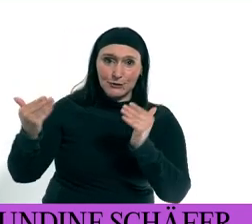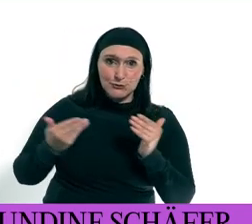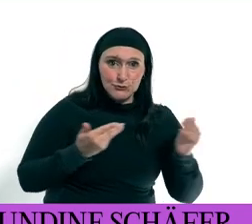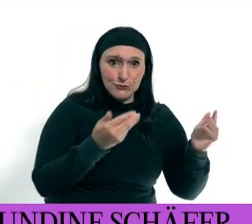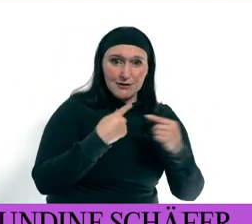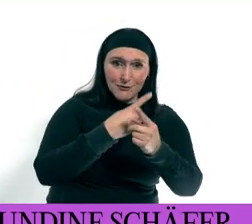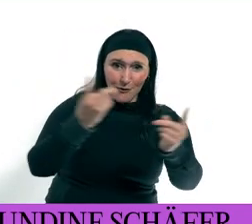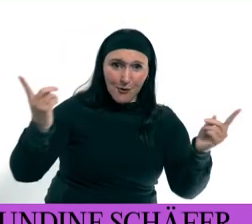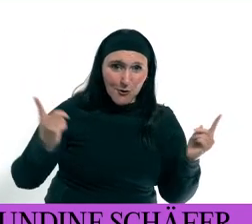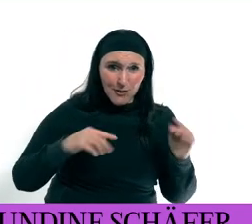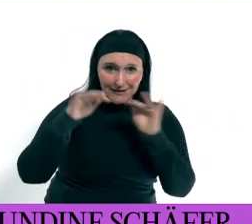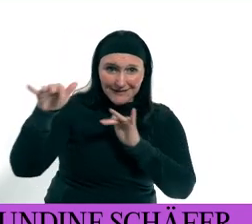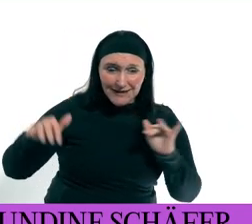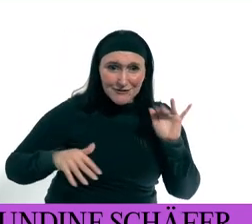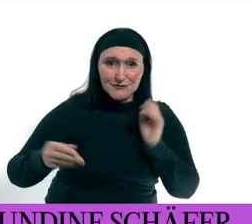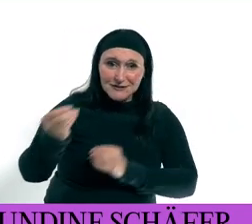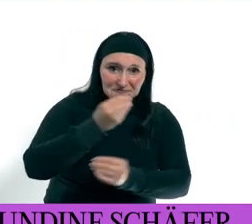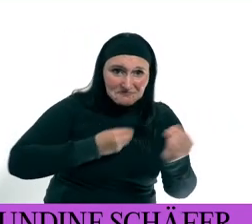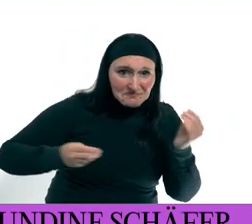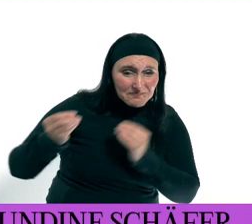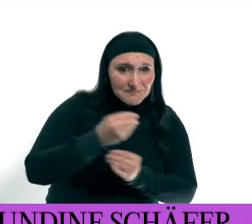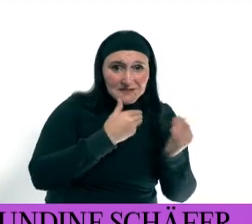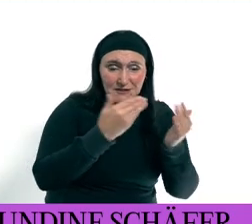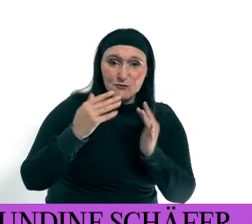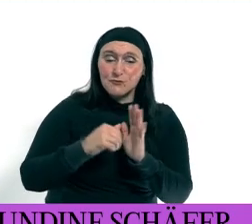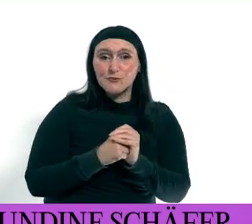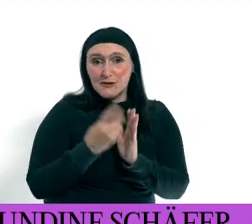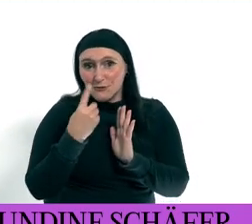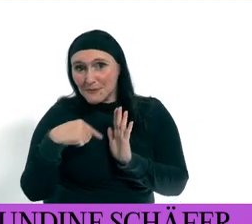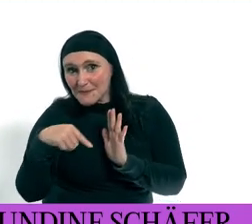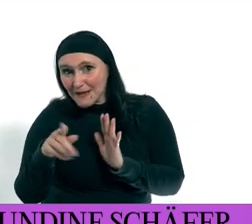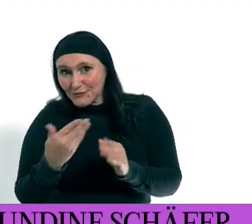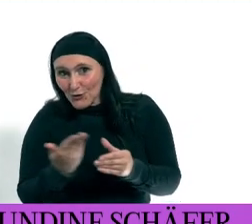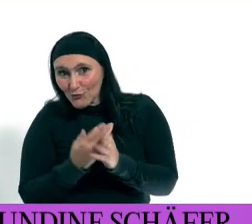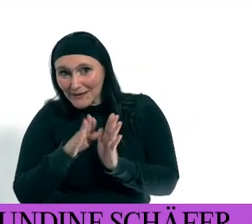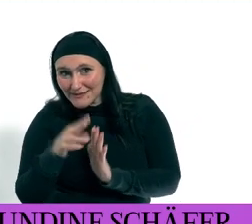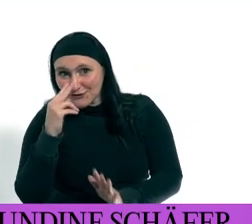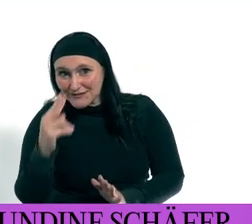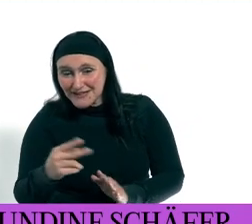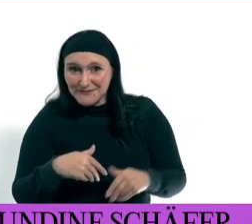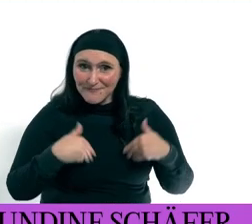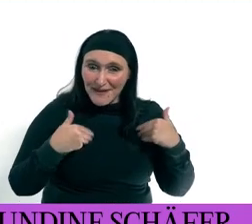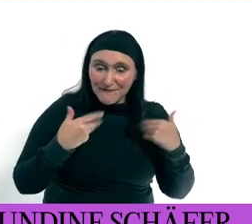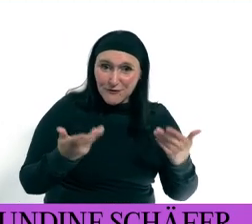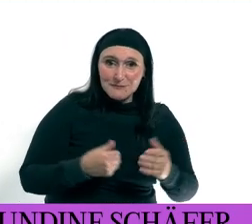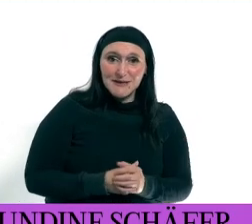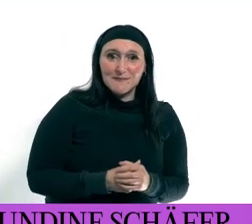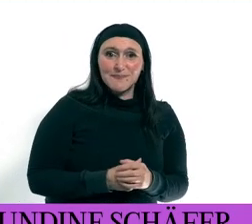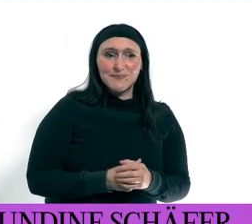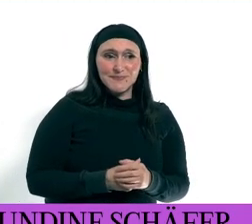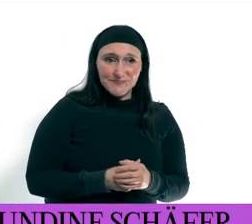Es war ein wunderbares Gespräch mit euch und ich freue mich, wenn wir uns alle bei der Documenta sehen.